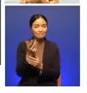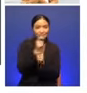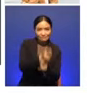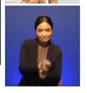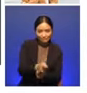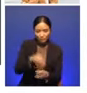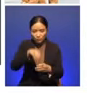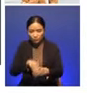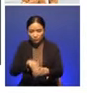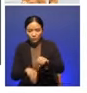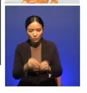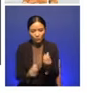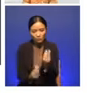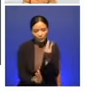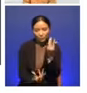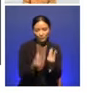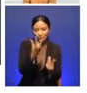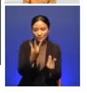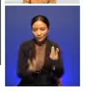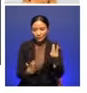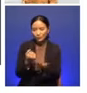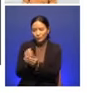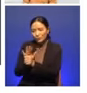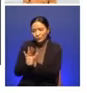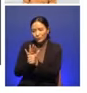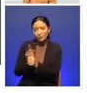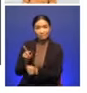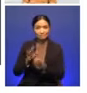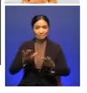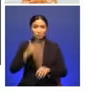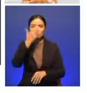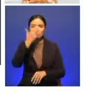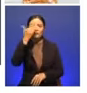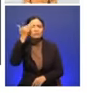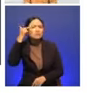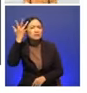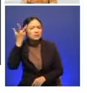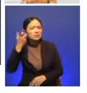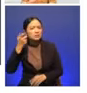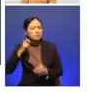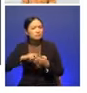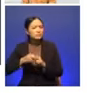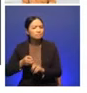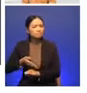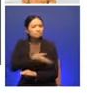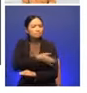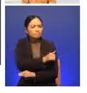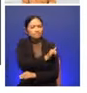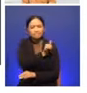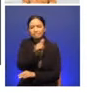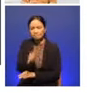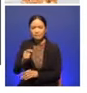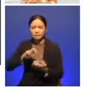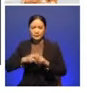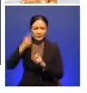ลาเด็กในสารสงเคราะห์ซึ่งอาจจะมีความเครียดมาจากปัญหาที่ก่อนที่เขาจะเข้ามาสู่สารสงเคราะห์นะ